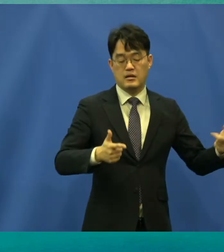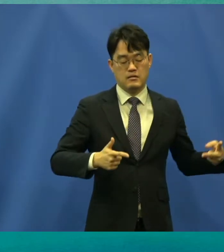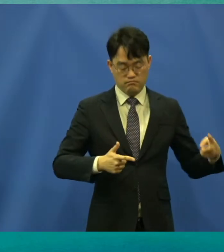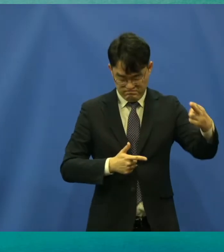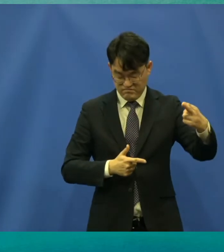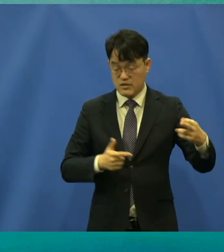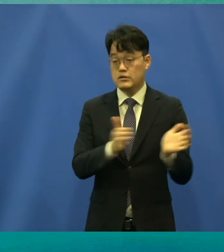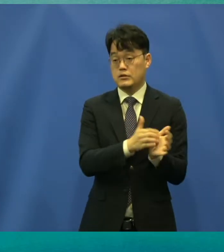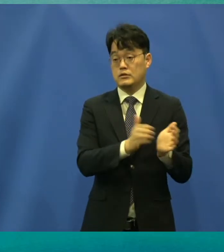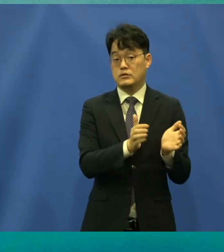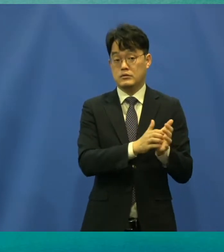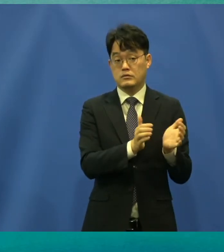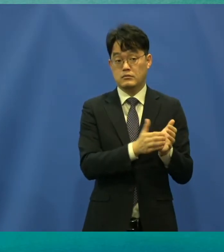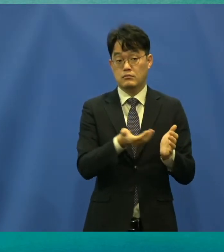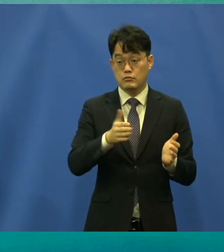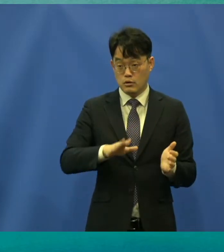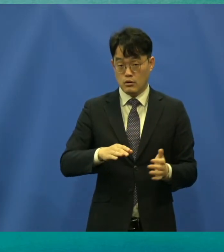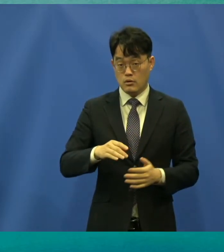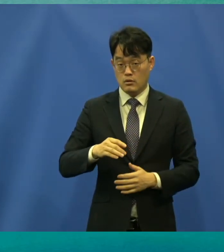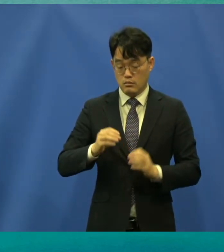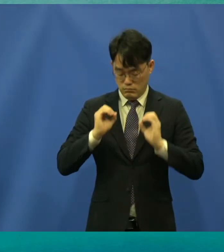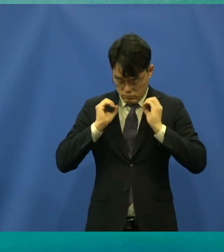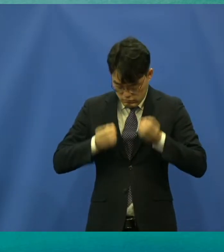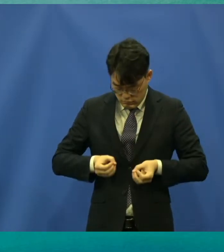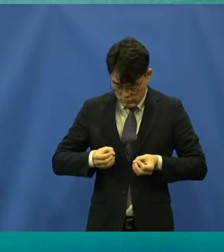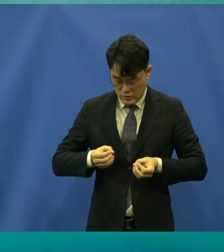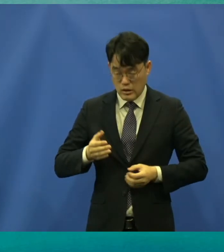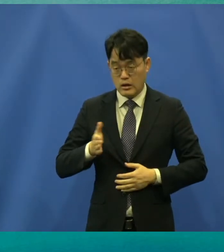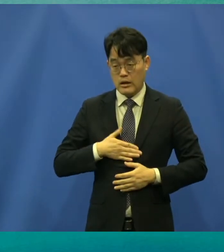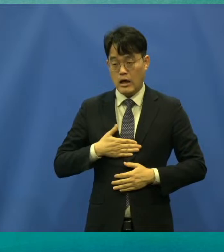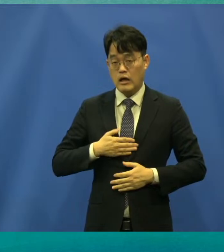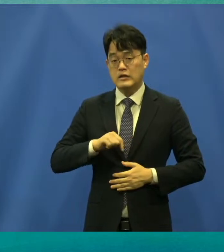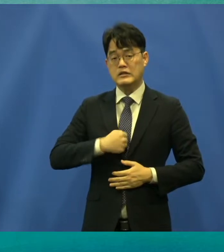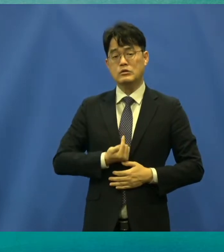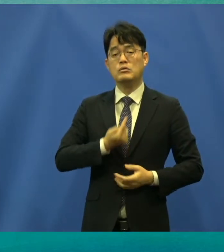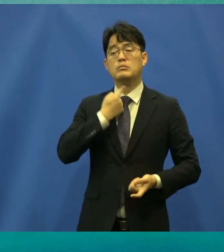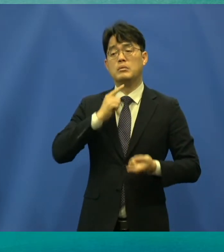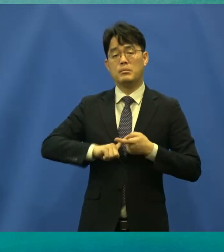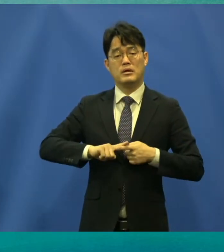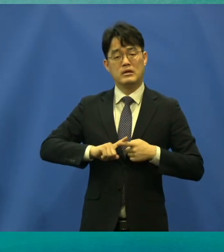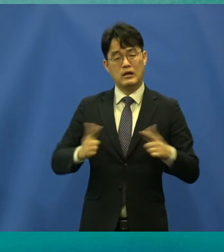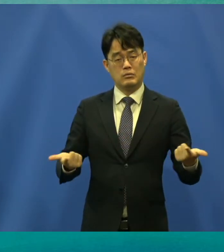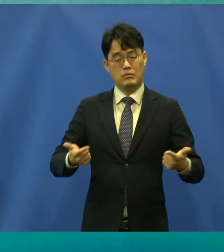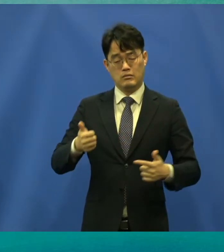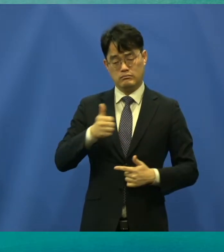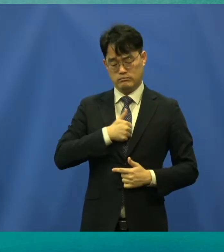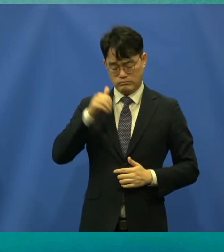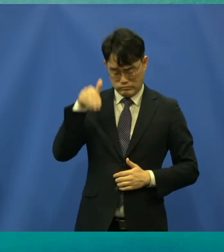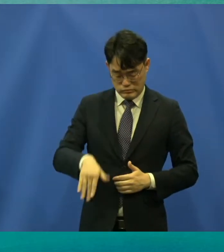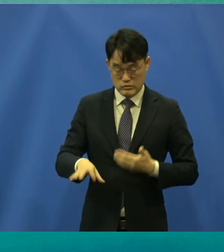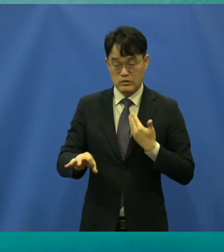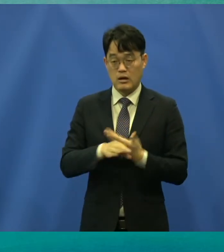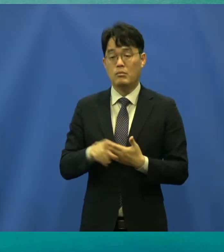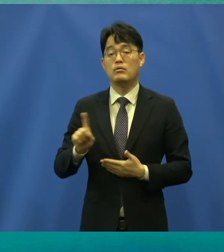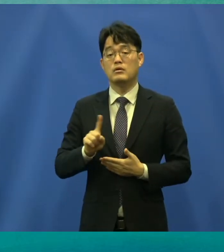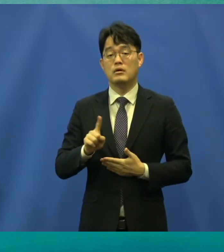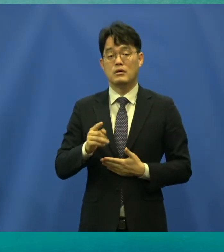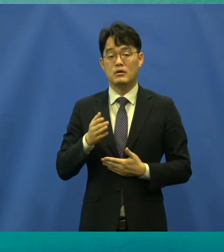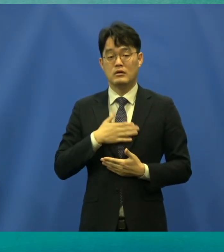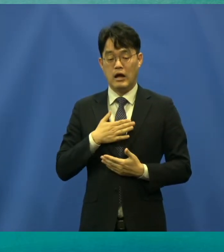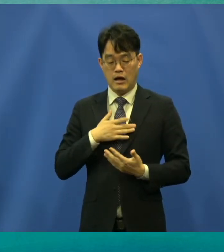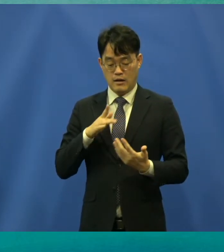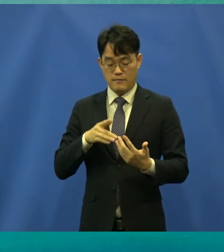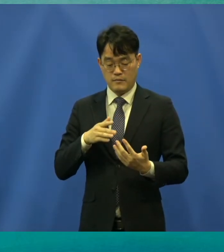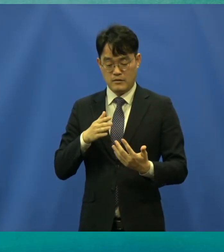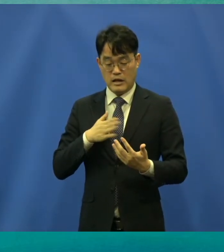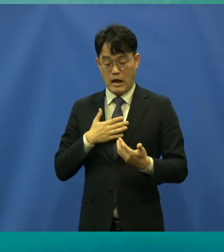그래서 뭐 어떻게 해요? 자학을 하는 것입니다. 미워. 여러분, 자기 학대가 참